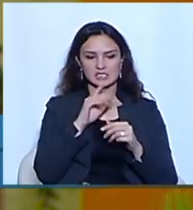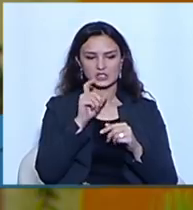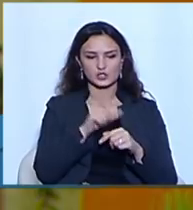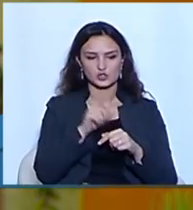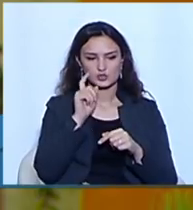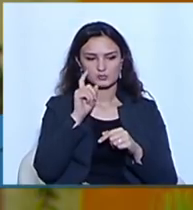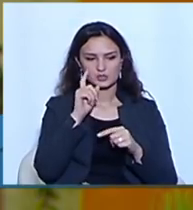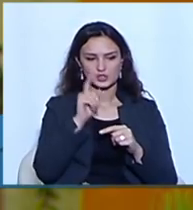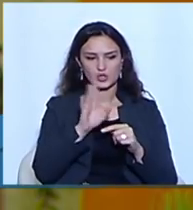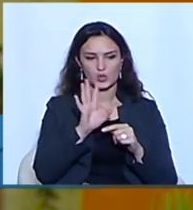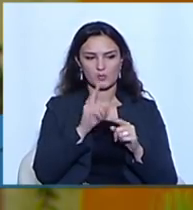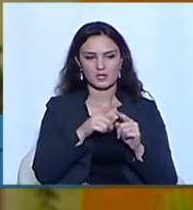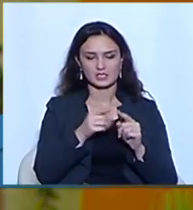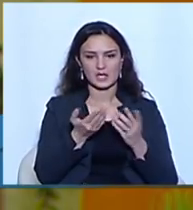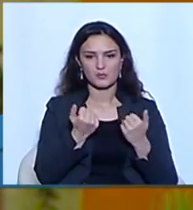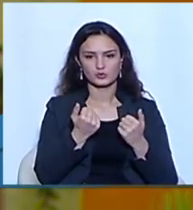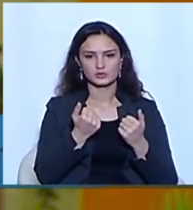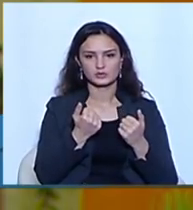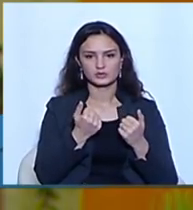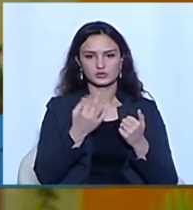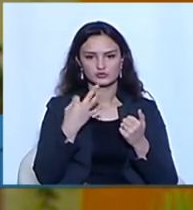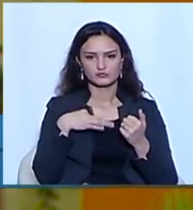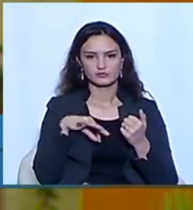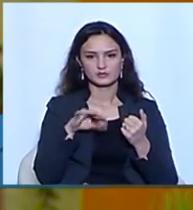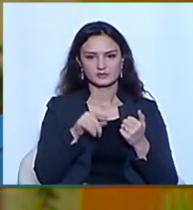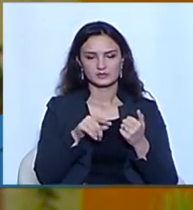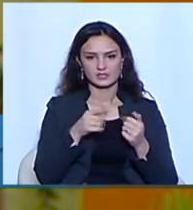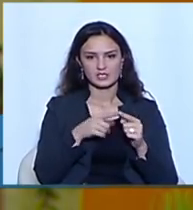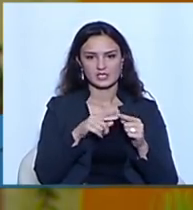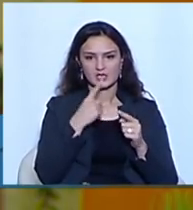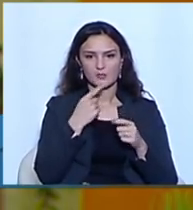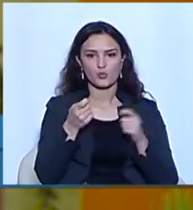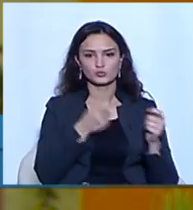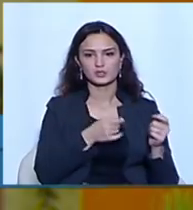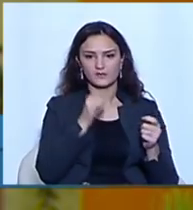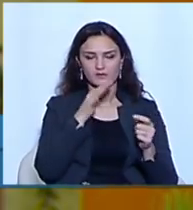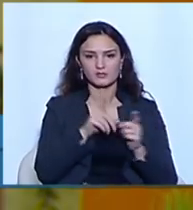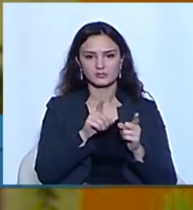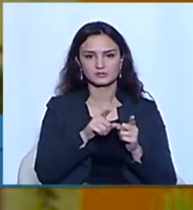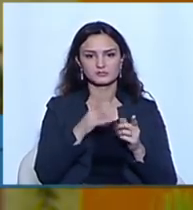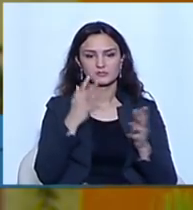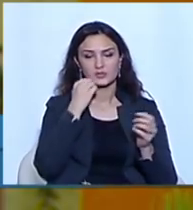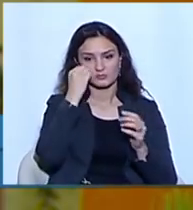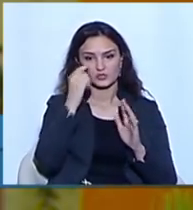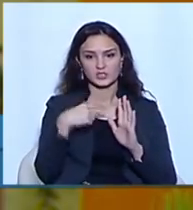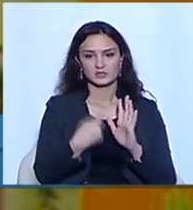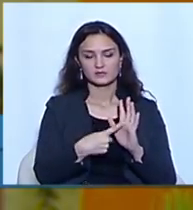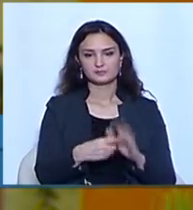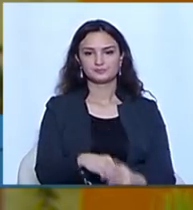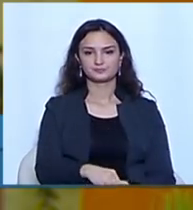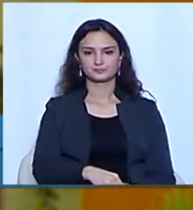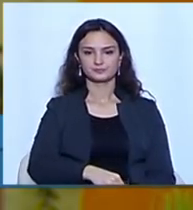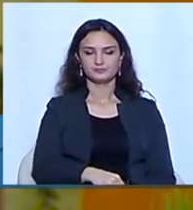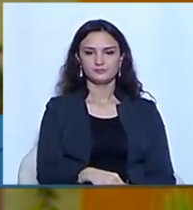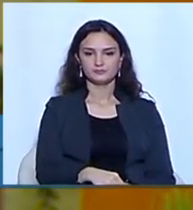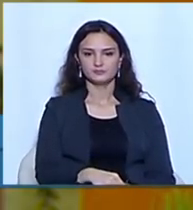დედიკოს ბიჭად ხომ არ გამოდის რომ შვილსა მოიტანა ენა. გასაგებია, მადლობა შეკითხვისთვის.